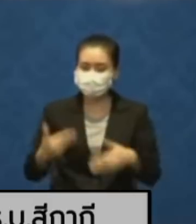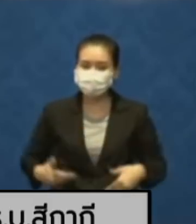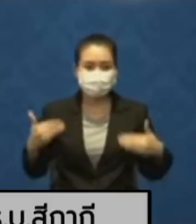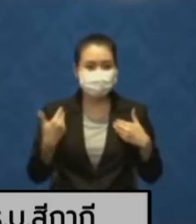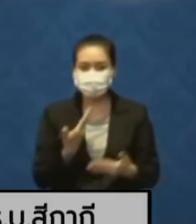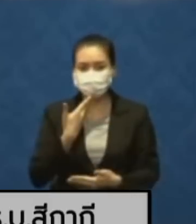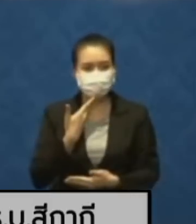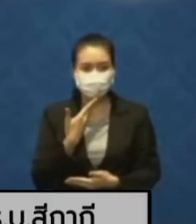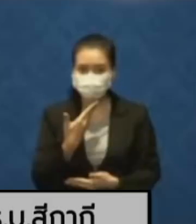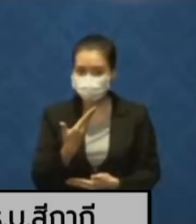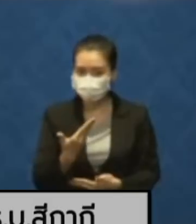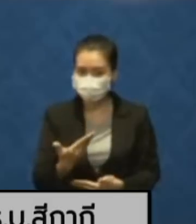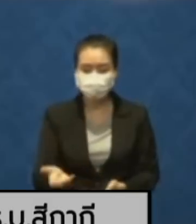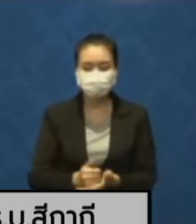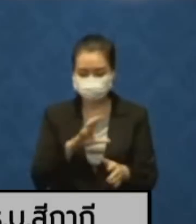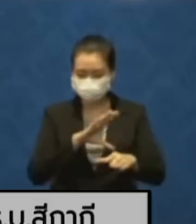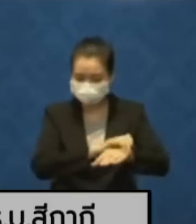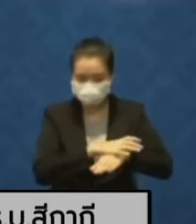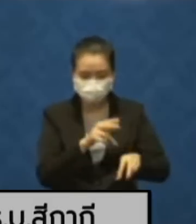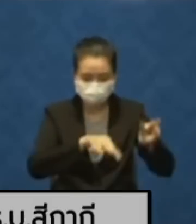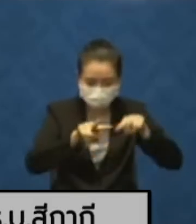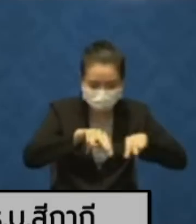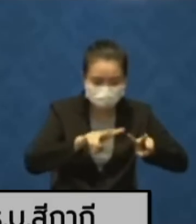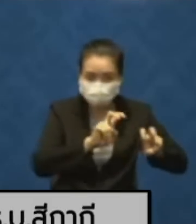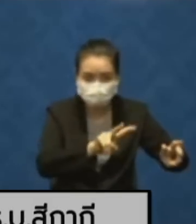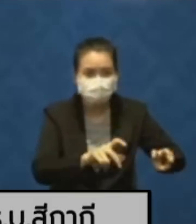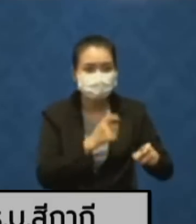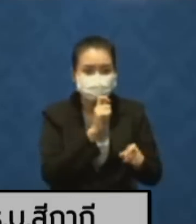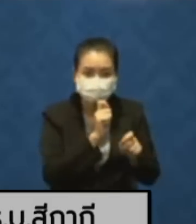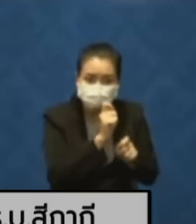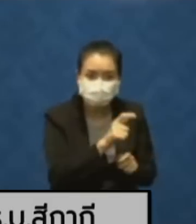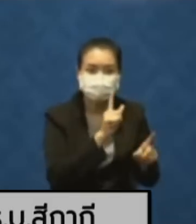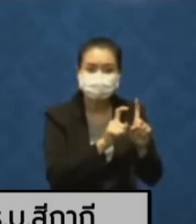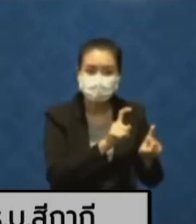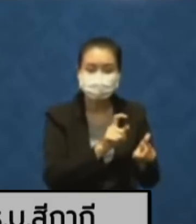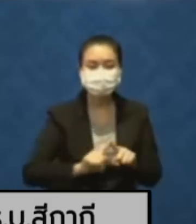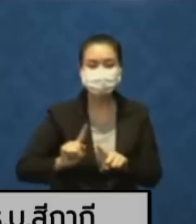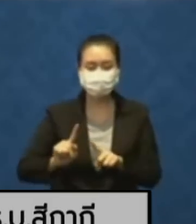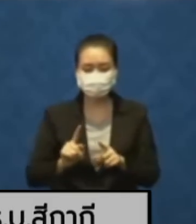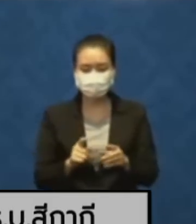นการ umkก brpk np 20 Nursing eh